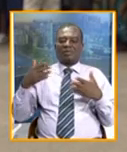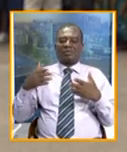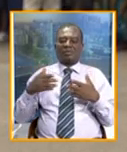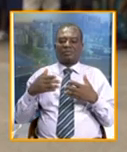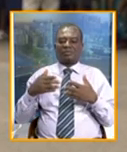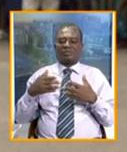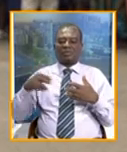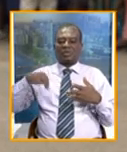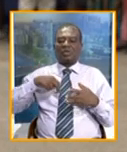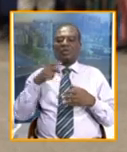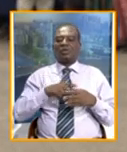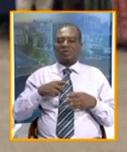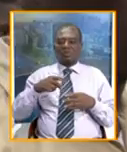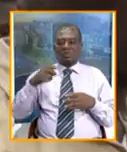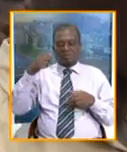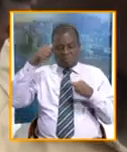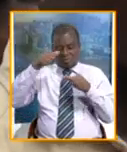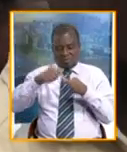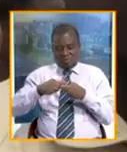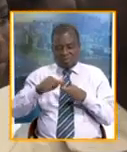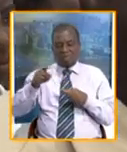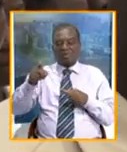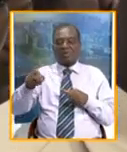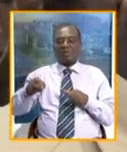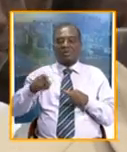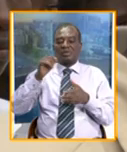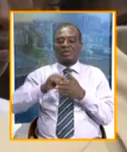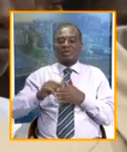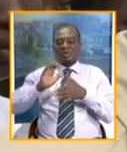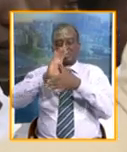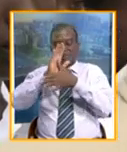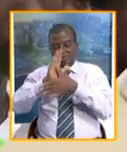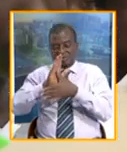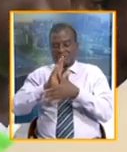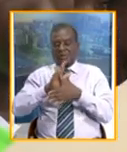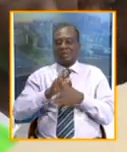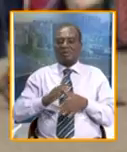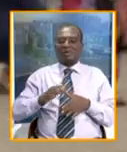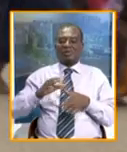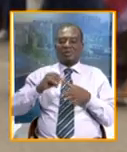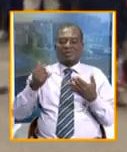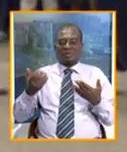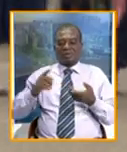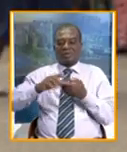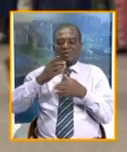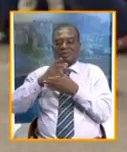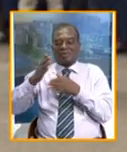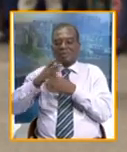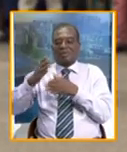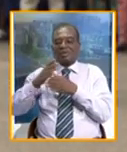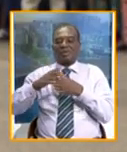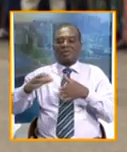dynamique. Nous garderons à jamais de toi cette image indélébile d'humanisme, de partage et